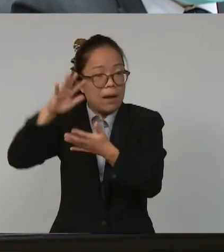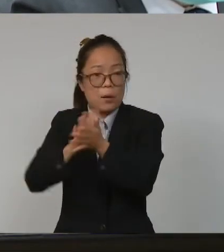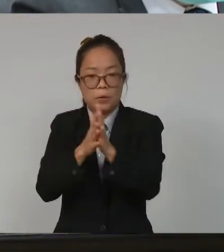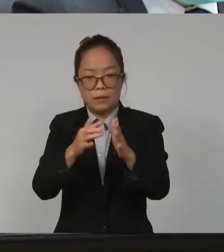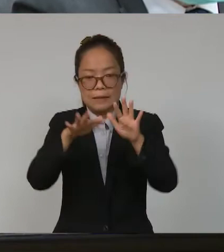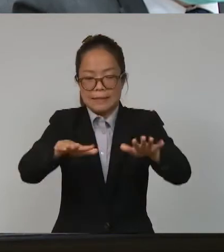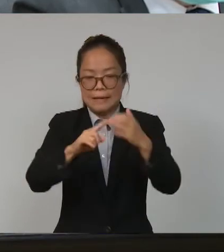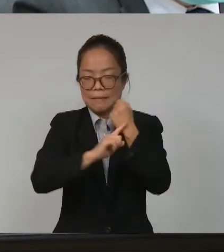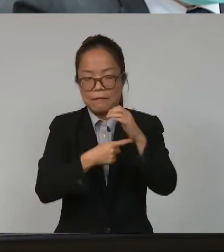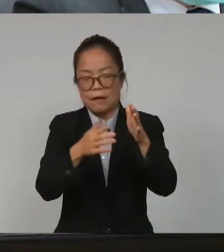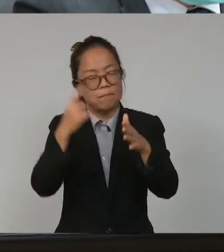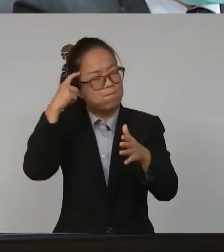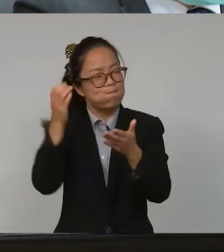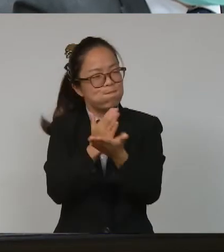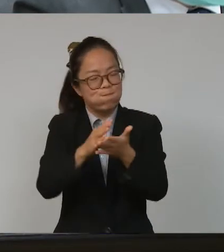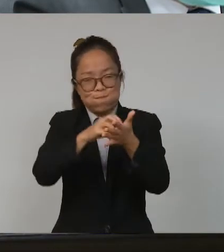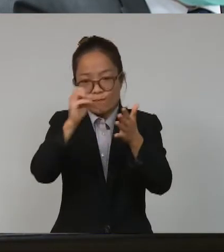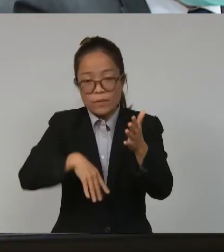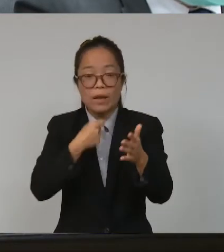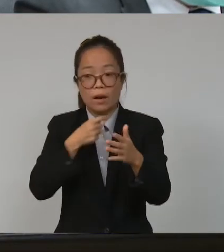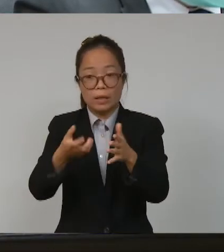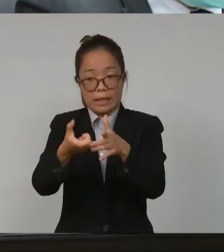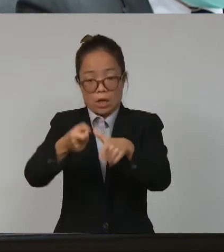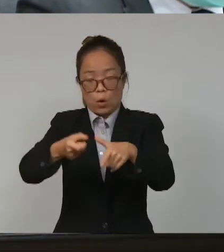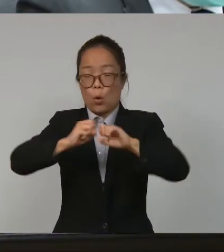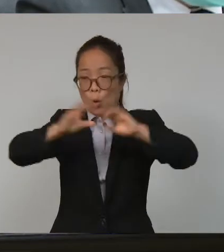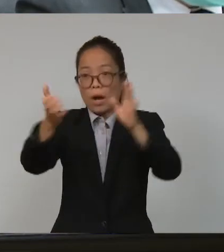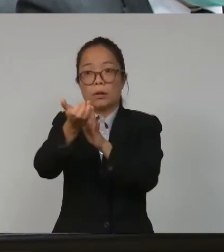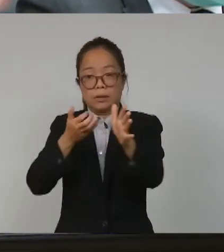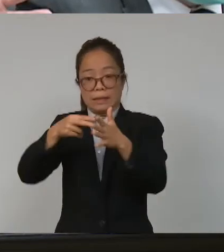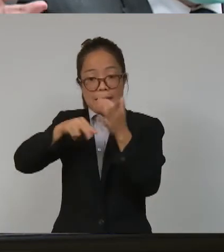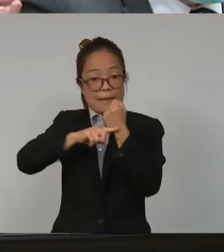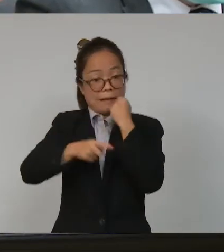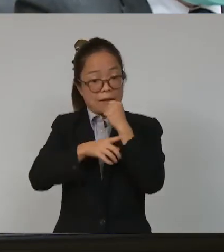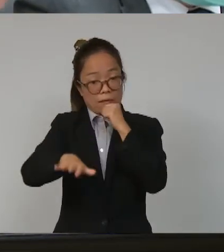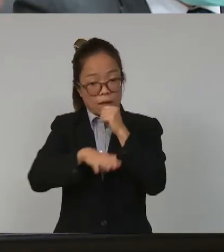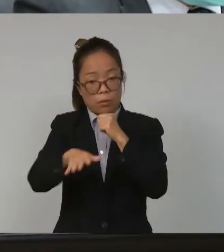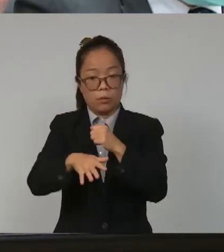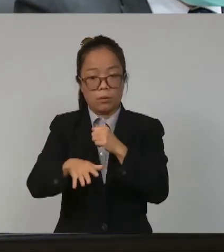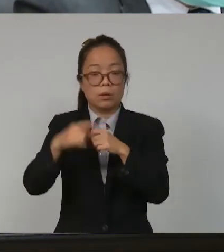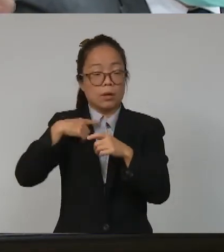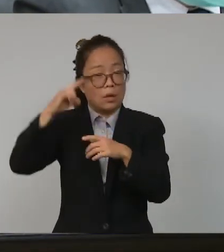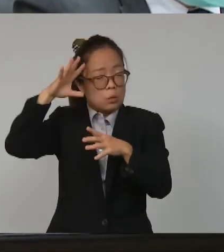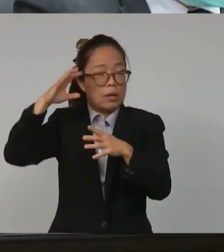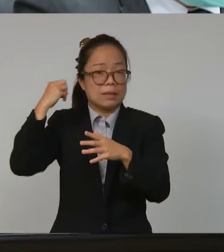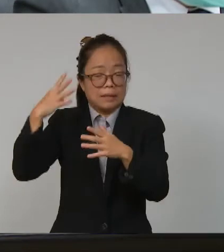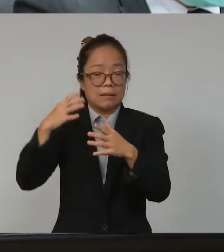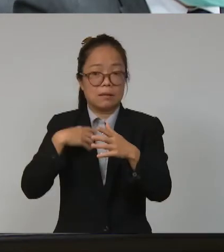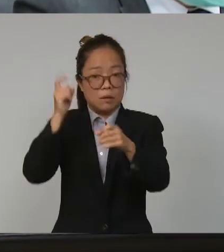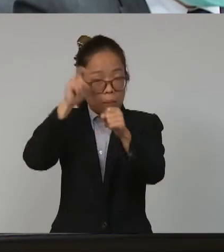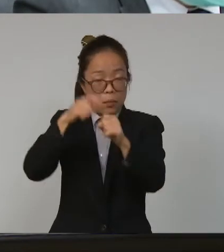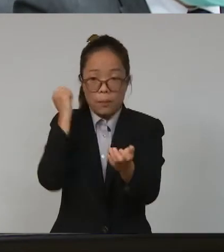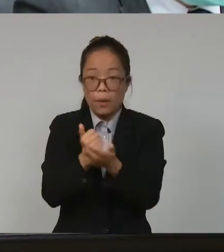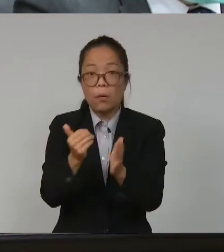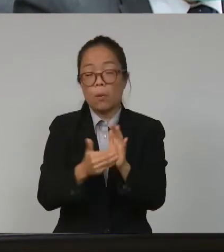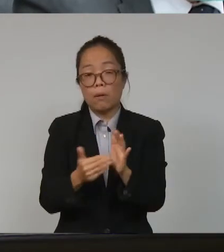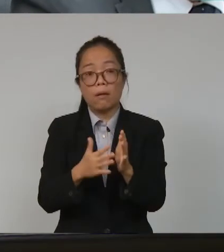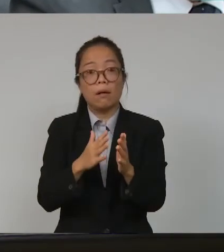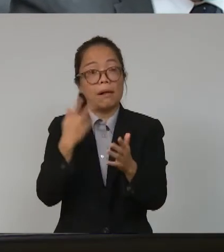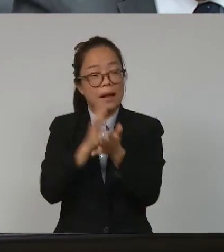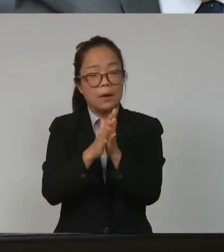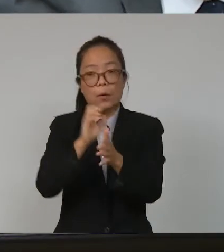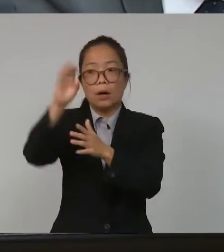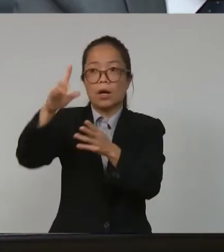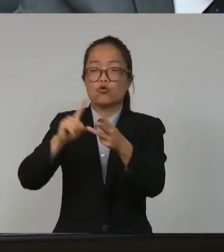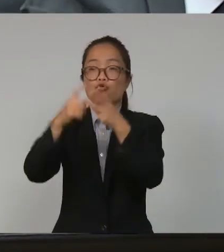决案哈，他说如果你在公告之前经过立法机关，他已经实现你这个创制否决的目的的情况，然后通知